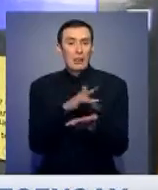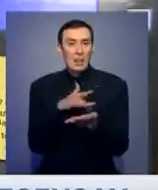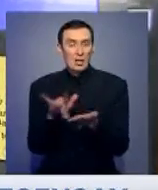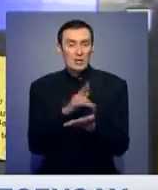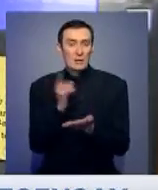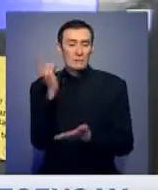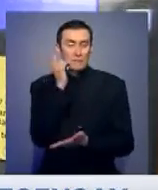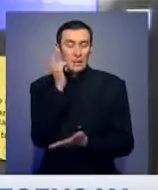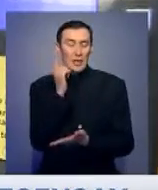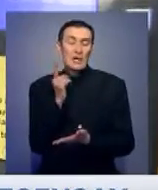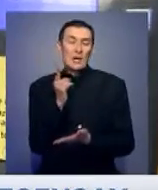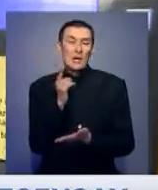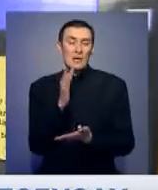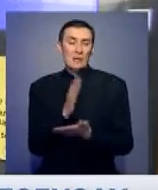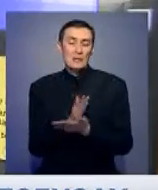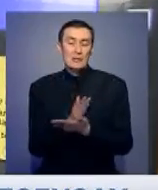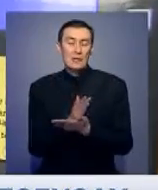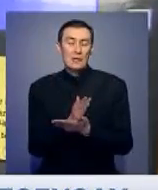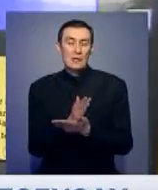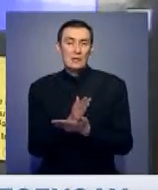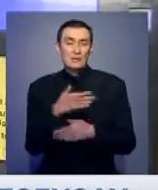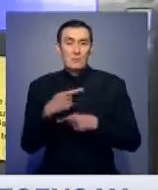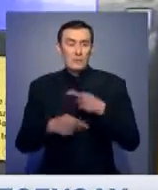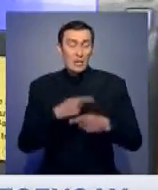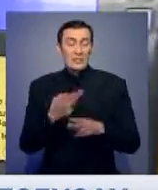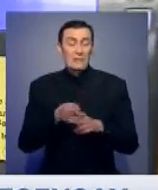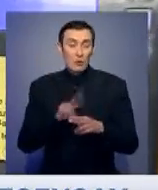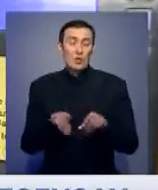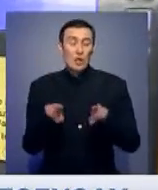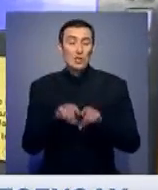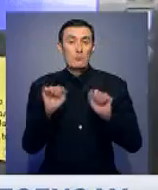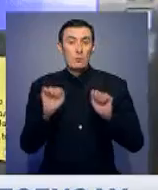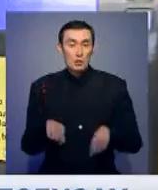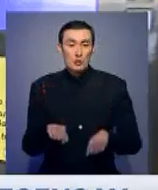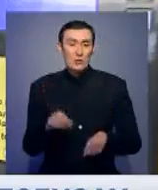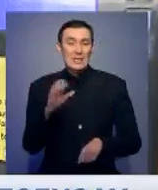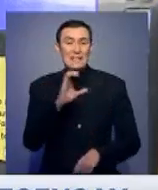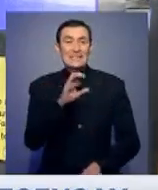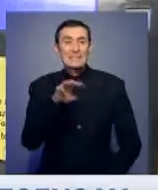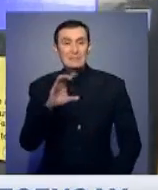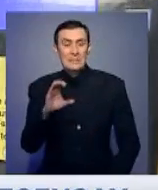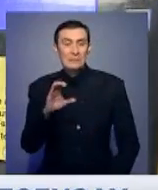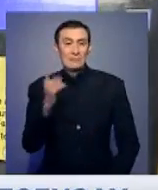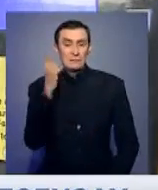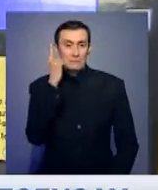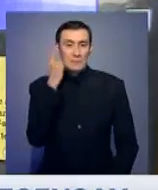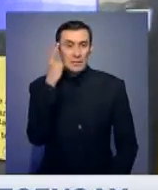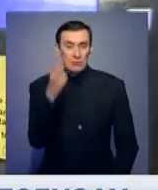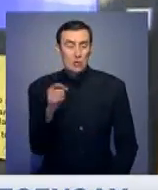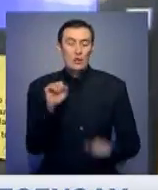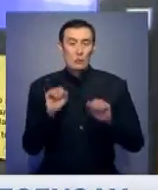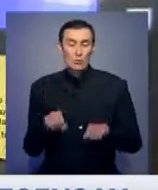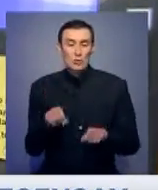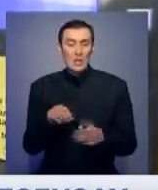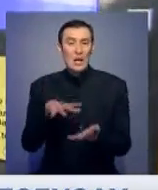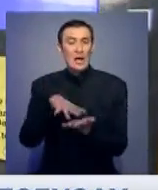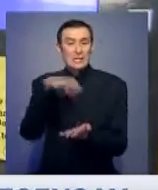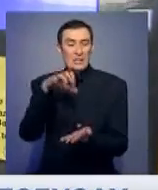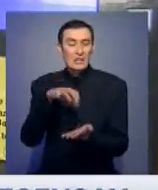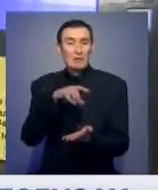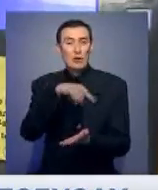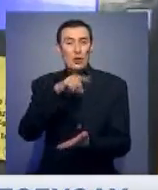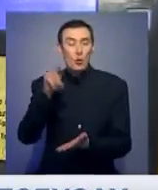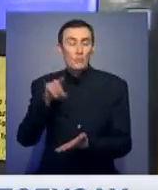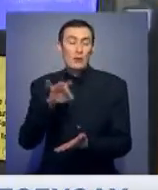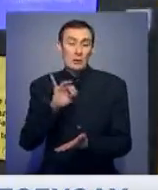нас Homebank, MyBeeline, то есть MobiLine. И также есть SMS-бас. Через это приложение можно, соответственно, сканировать эти QR-коды